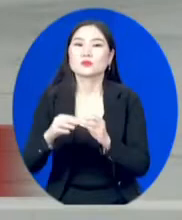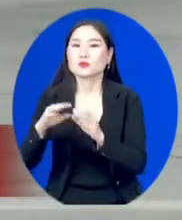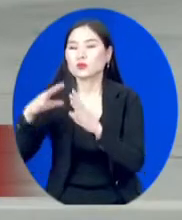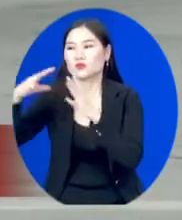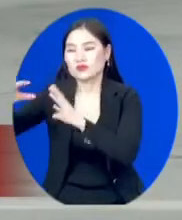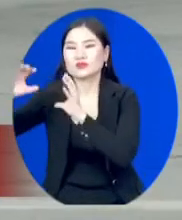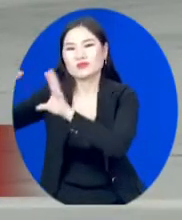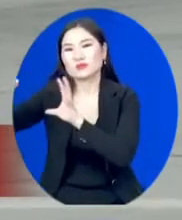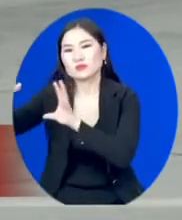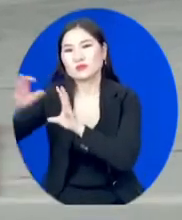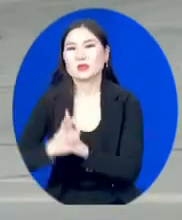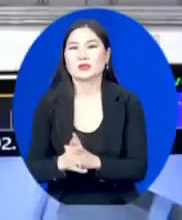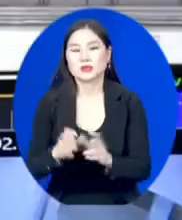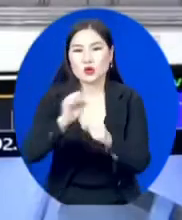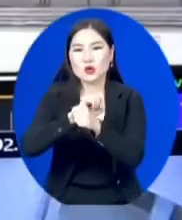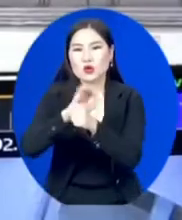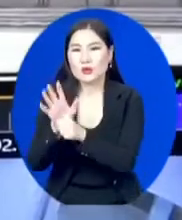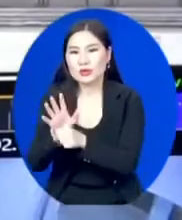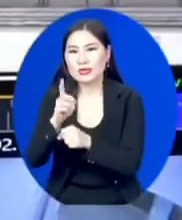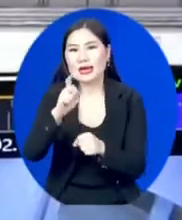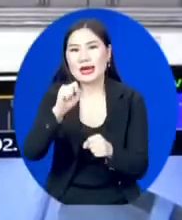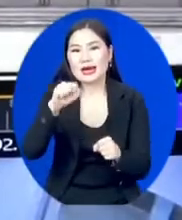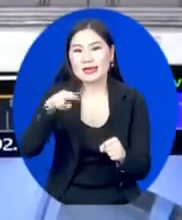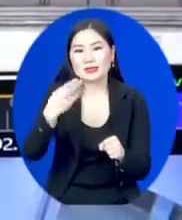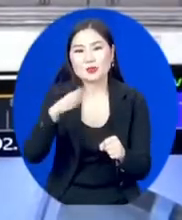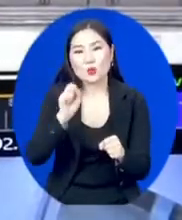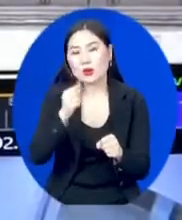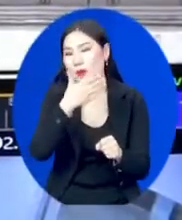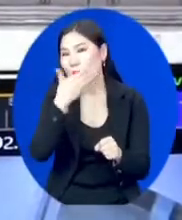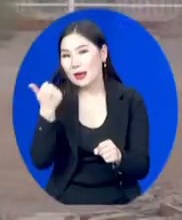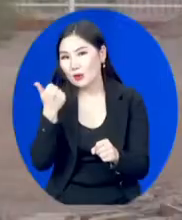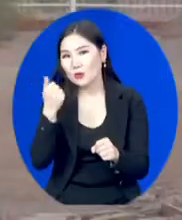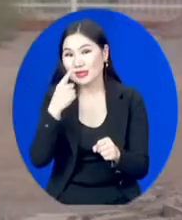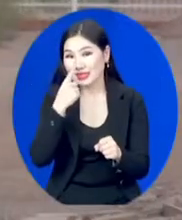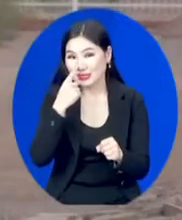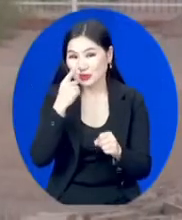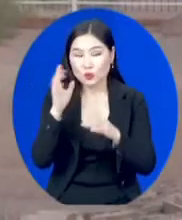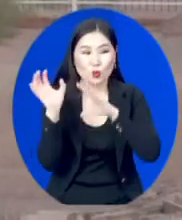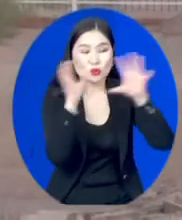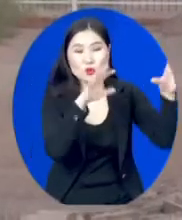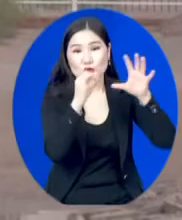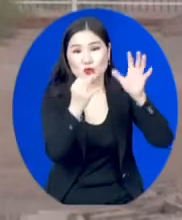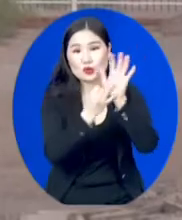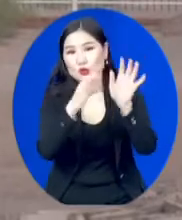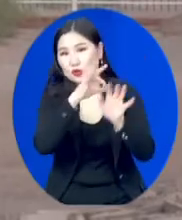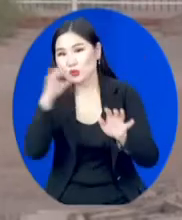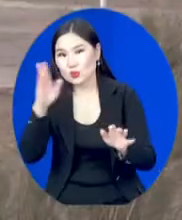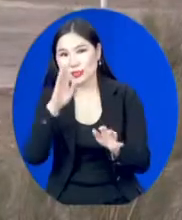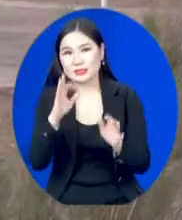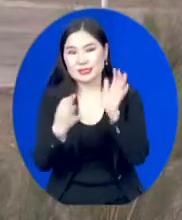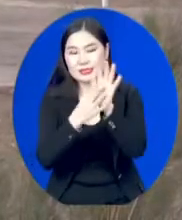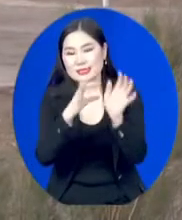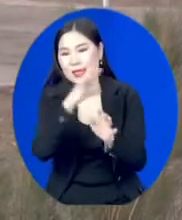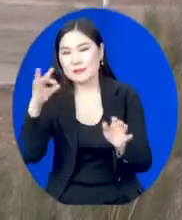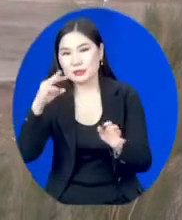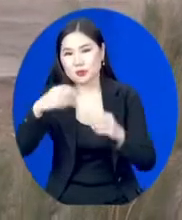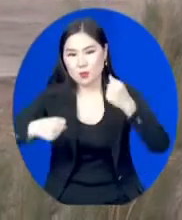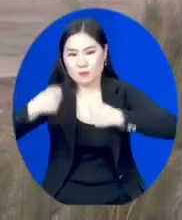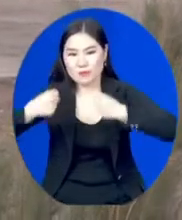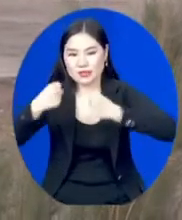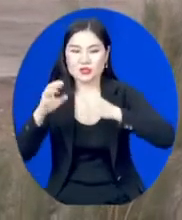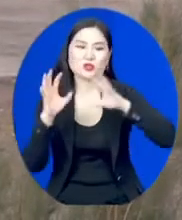экспортлоно. За энэ бомбтод ковидын халдвар илрэхгүй бол өдөртөө хятадын тал 700-аас 800 машин нүүрс хүлээн